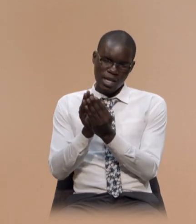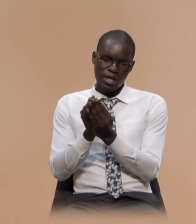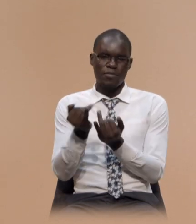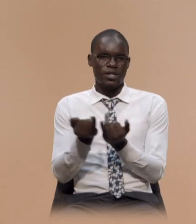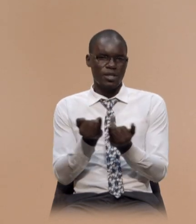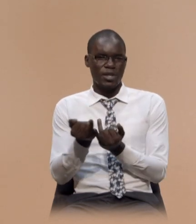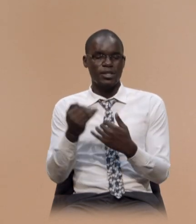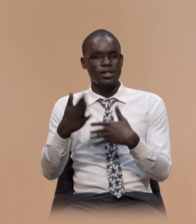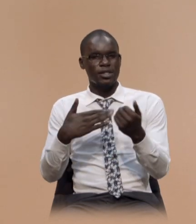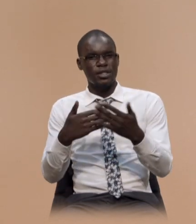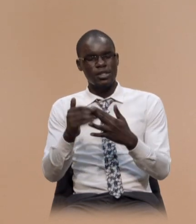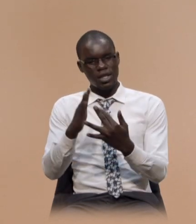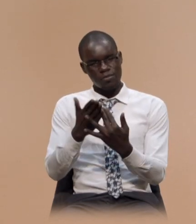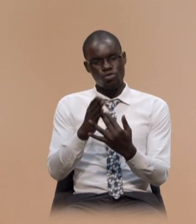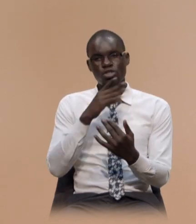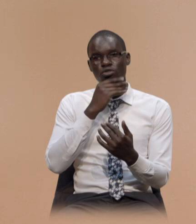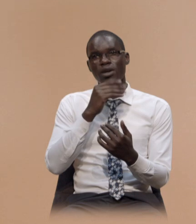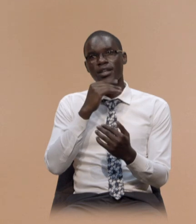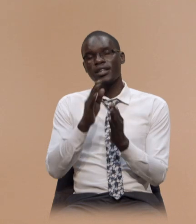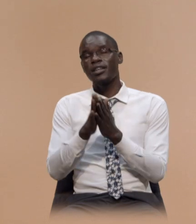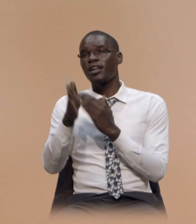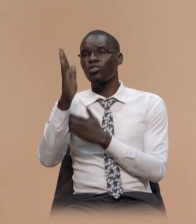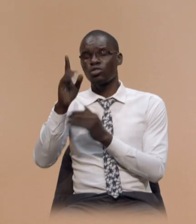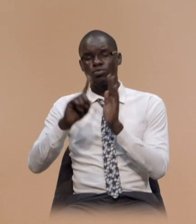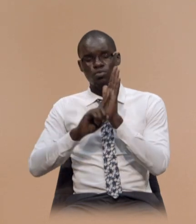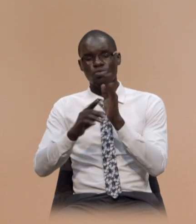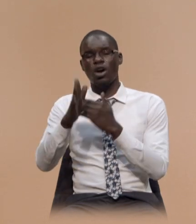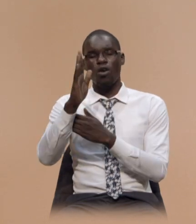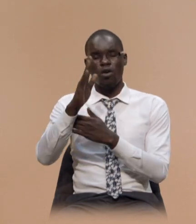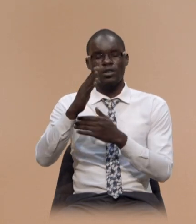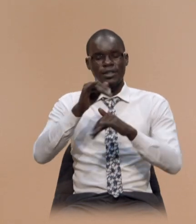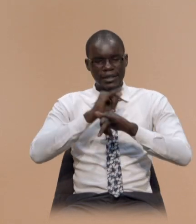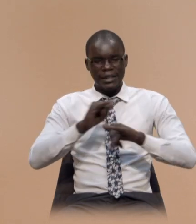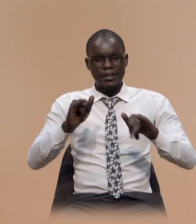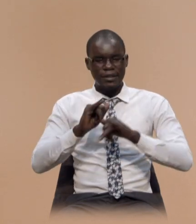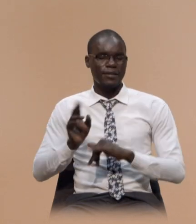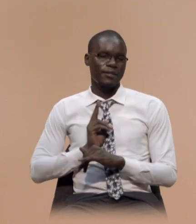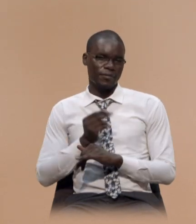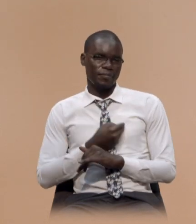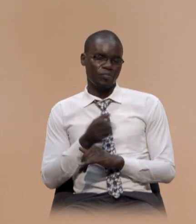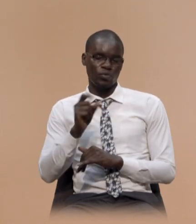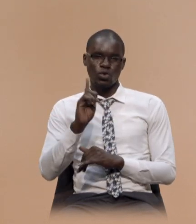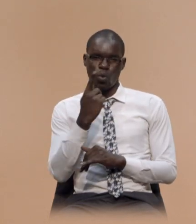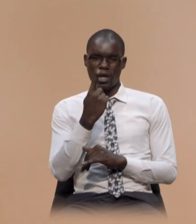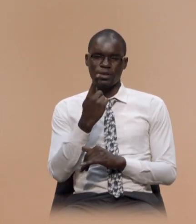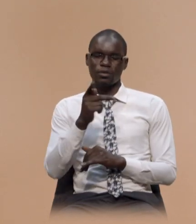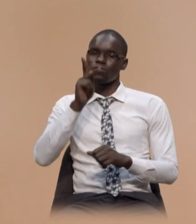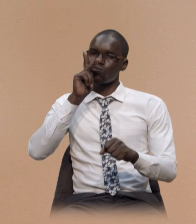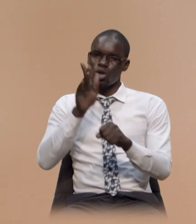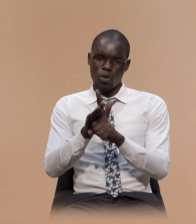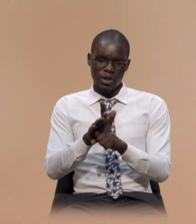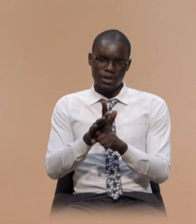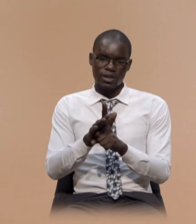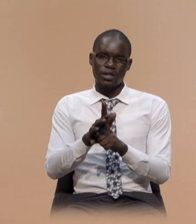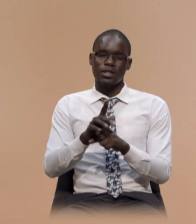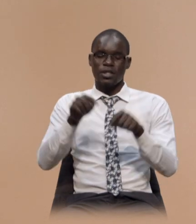Mungu inayoonyesha ya kwamba Mungu ni Bwana wa kututakasa. Kwa hivyo ahadi moja kati ya hizo ni